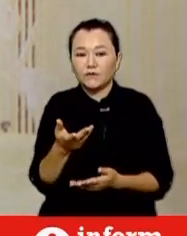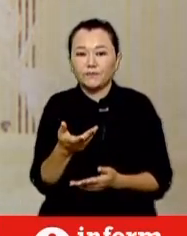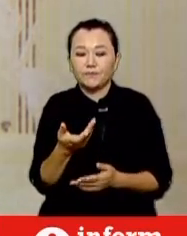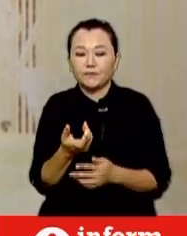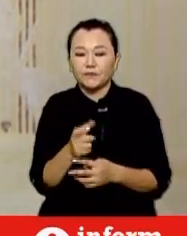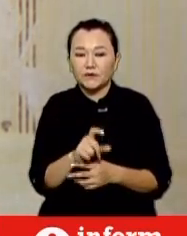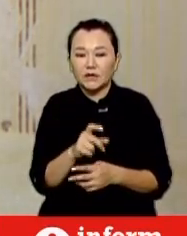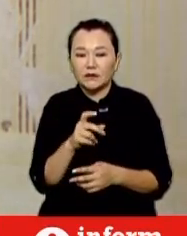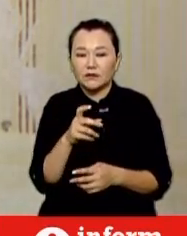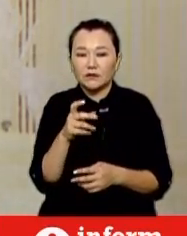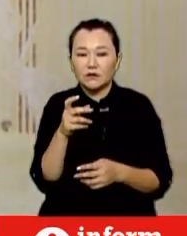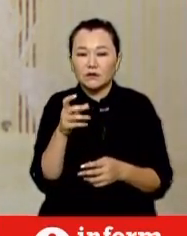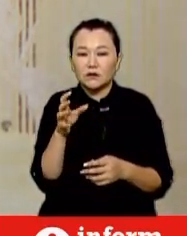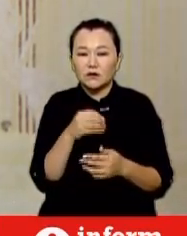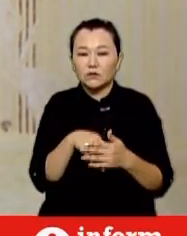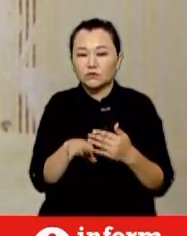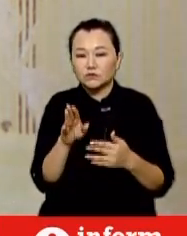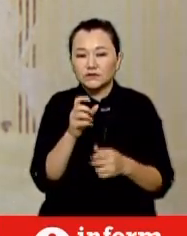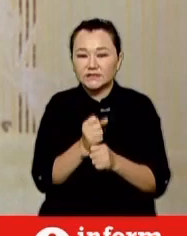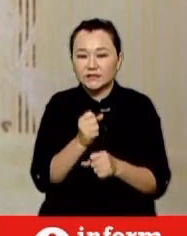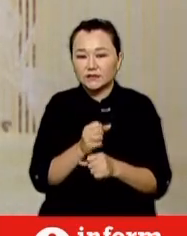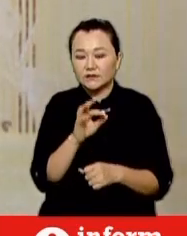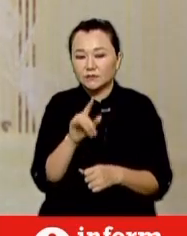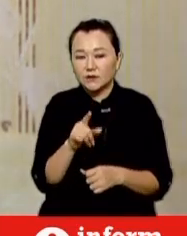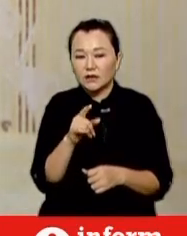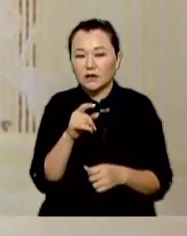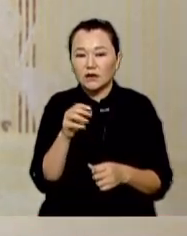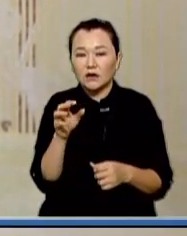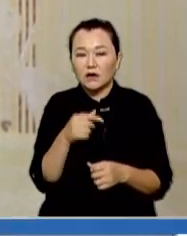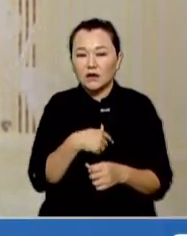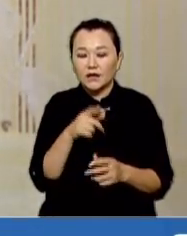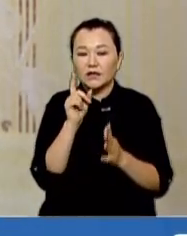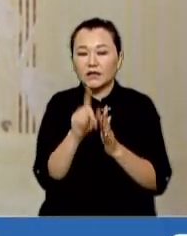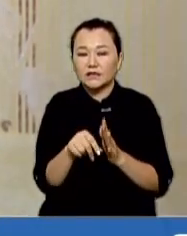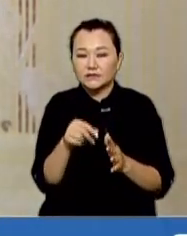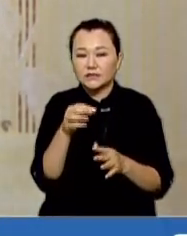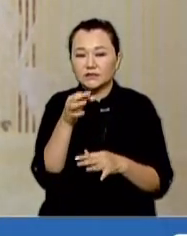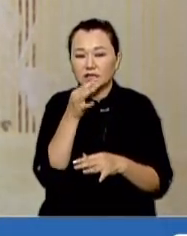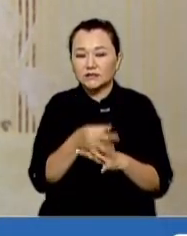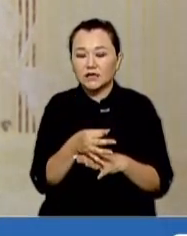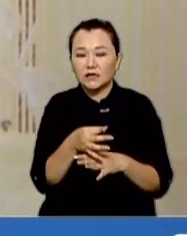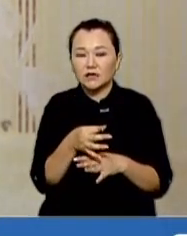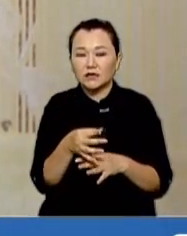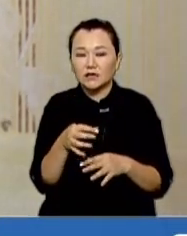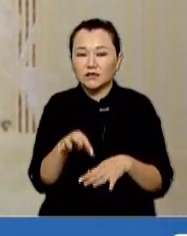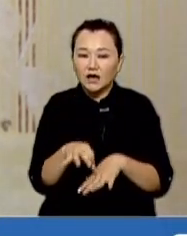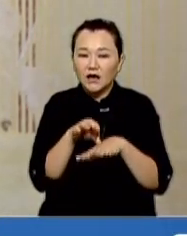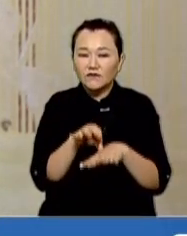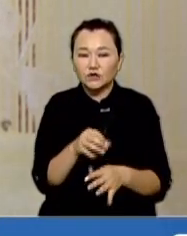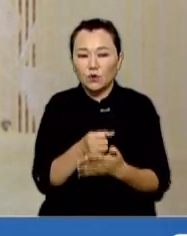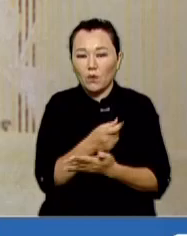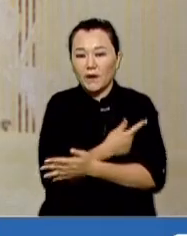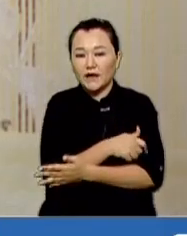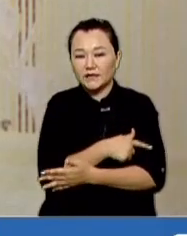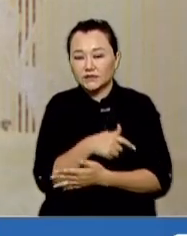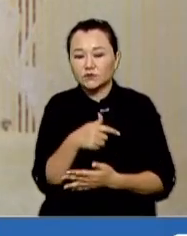Нету медсестры, так по Шелкову прошла, бы сделала. А хирургу ездили, он сказал, если довезете до больницы,